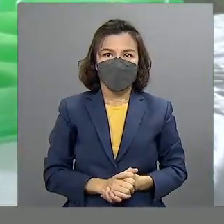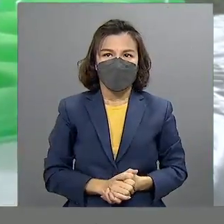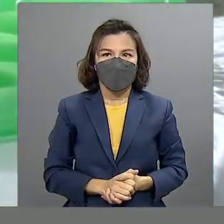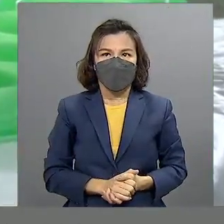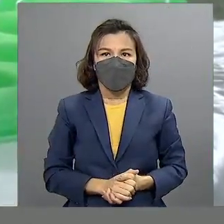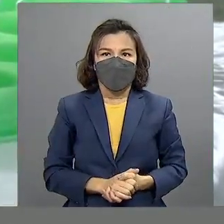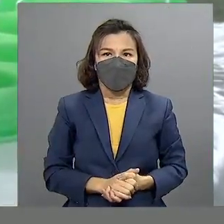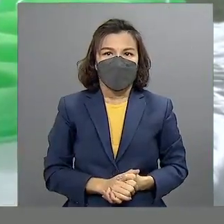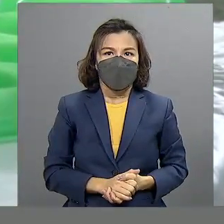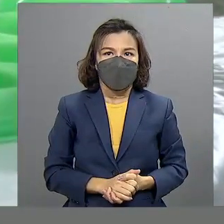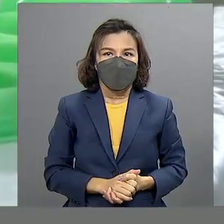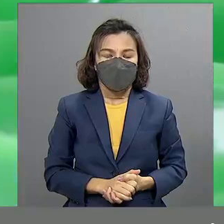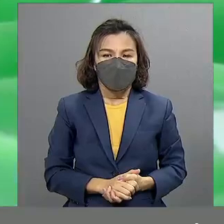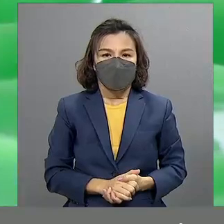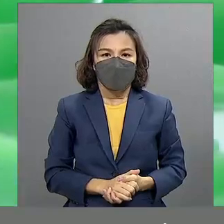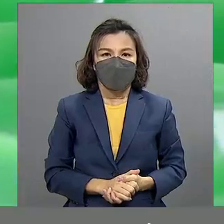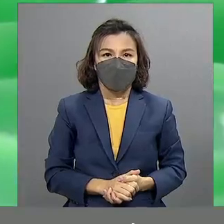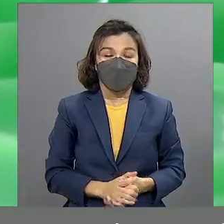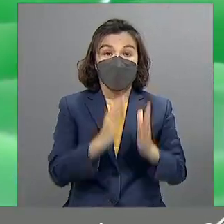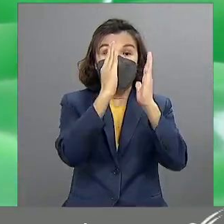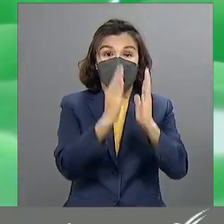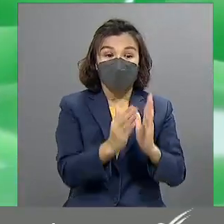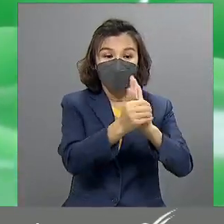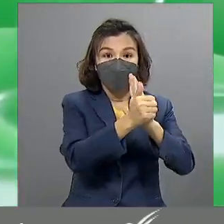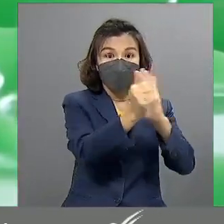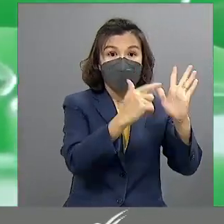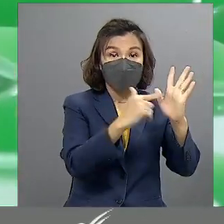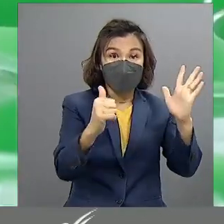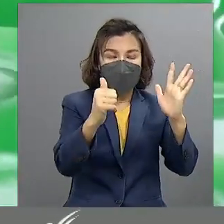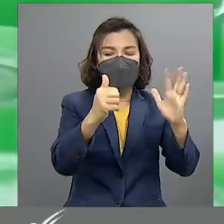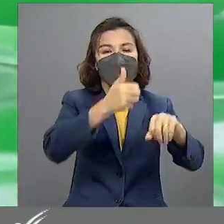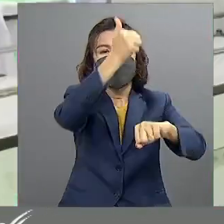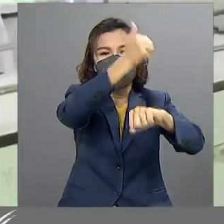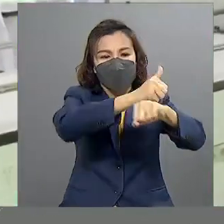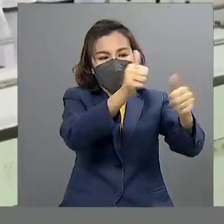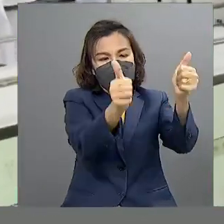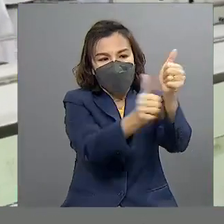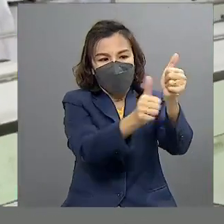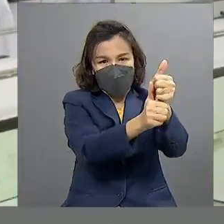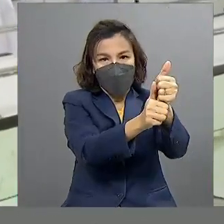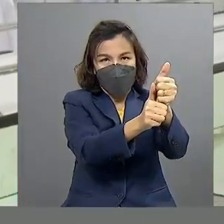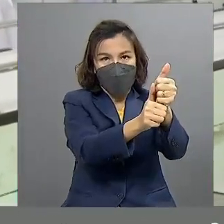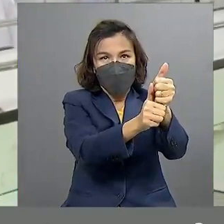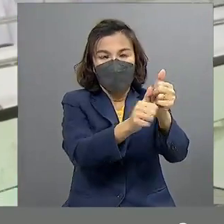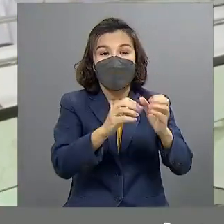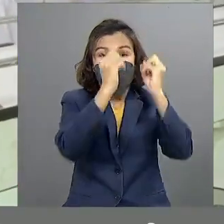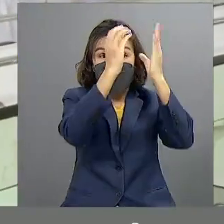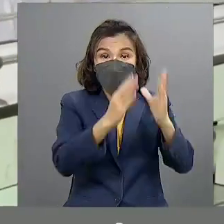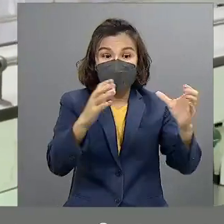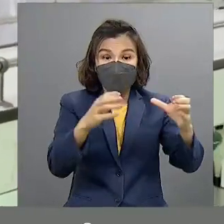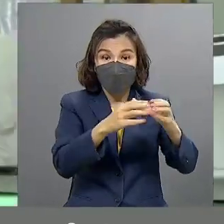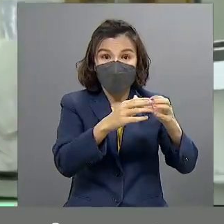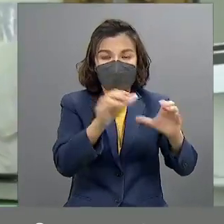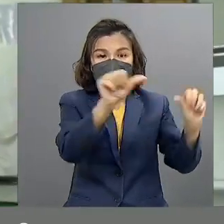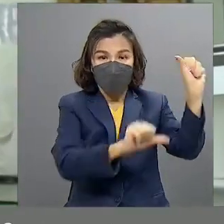ลแม่นวิวัฒนกุลค่ะผู้ช่วยคณบดีฝ่ายเทคโนโลยีสารสนเทศอาจารย์ประจำกลุ่มวิชาวิทยาศาสตร์ทางเภสั